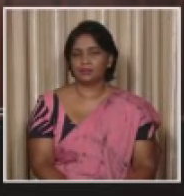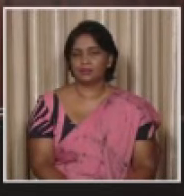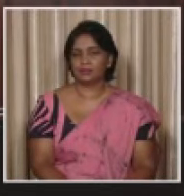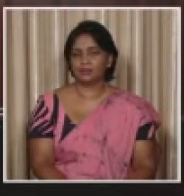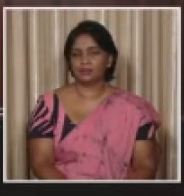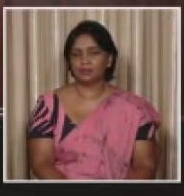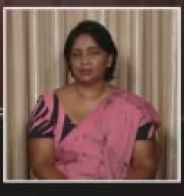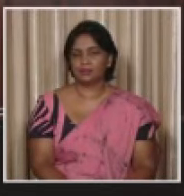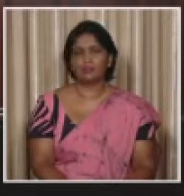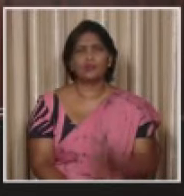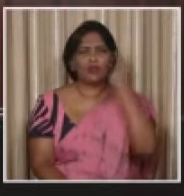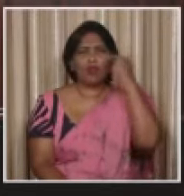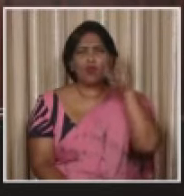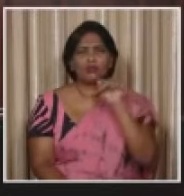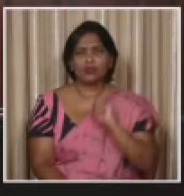Mukadda bu tuh mata mau kare?